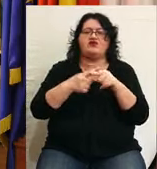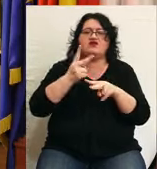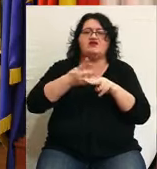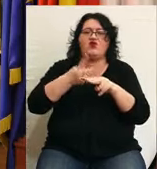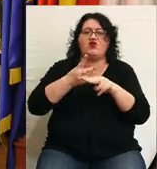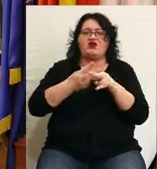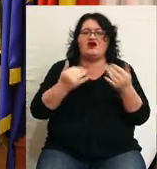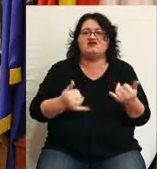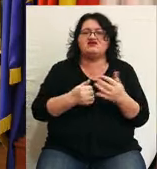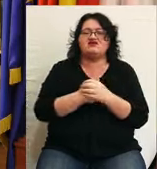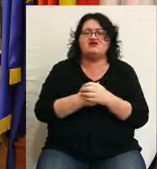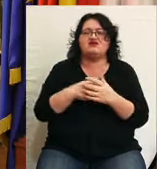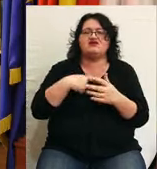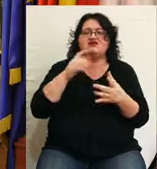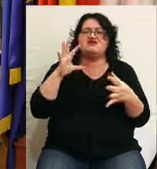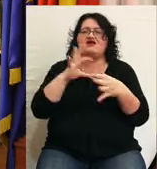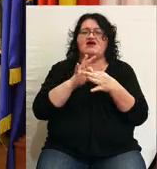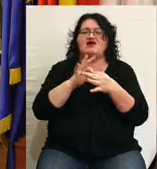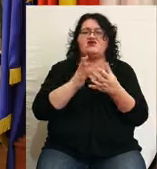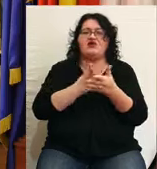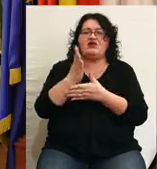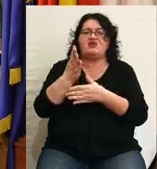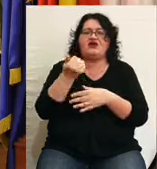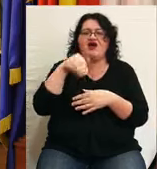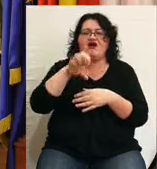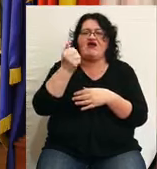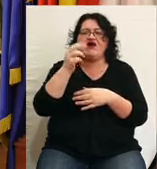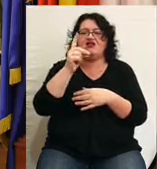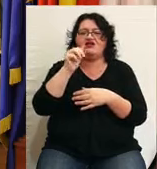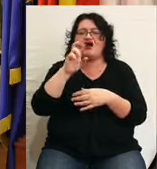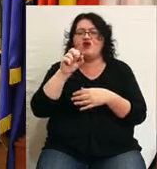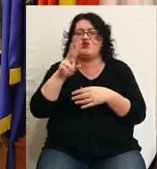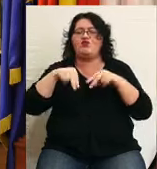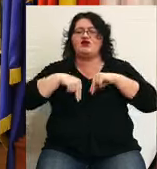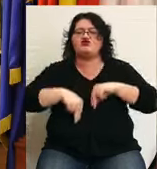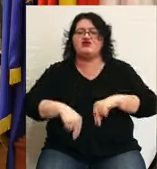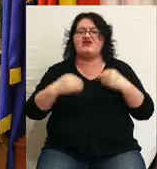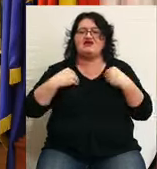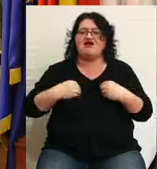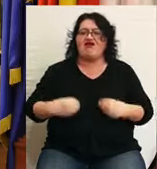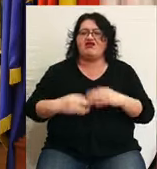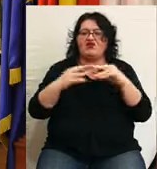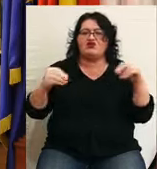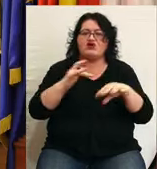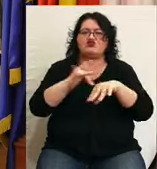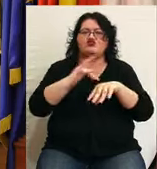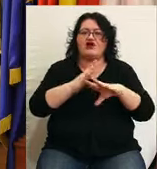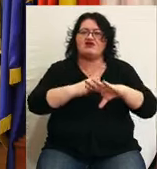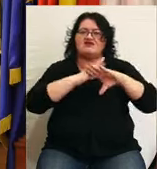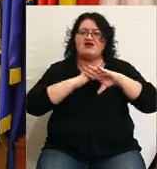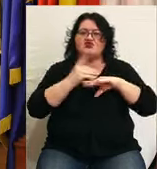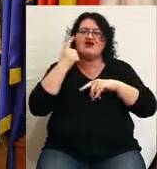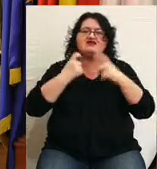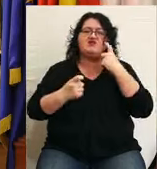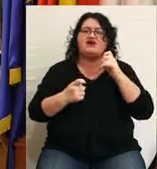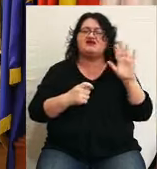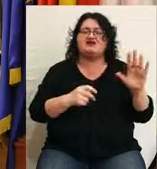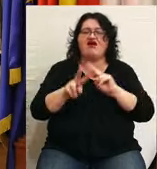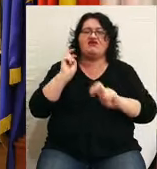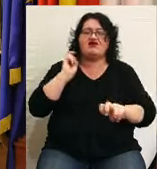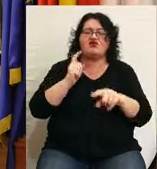deja astăzi, sunt în legătură constantă cu ea și încearcă să ne ajute atât cu experiența ei